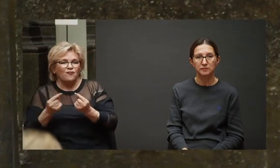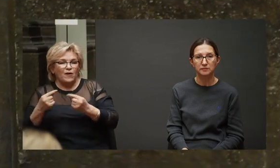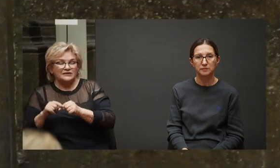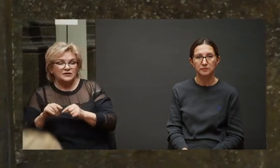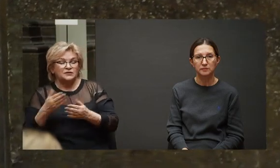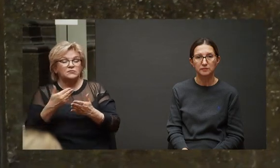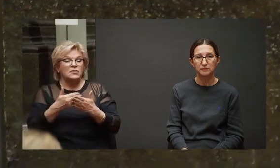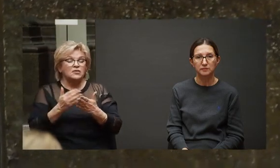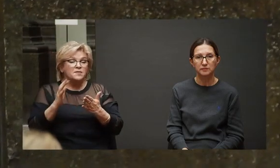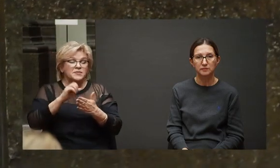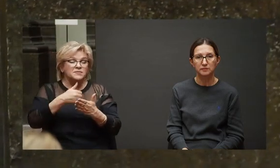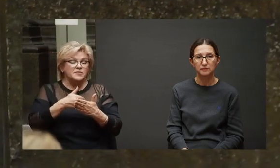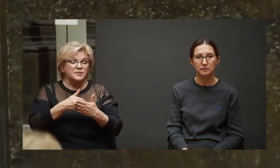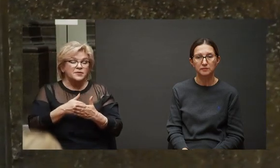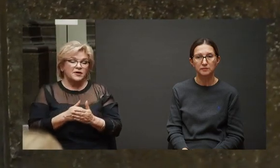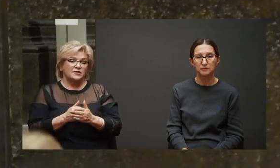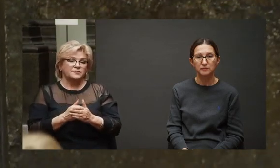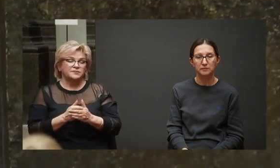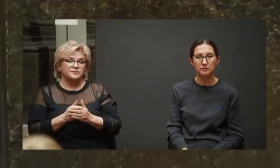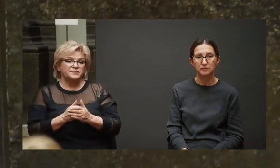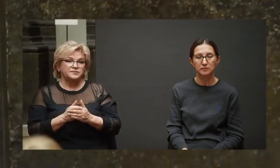например,